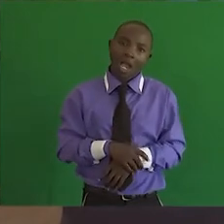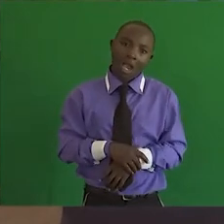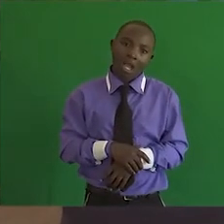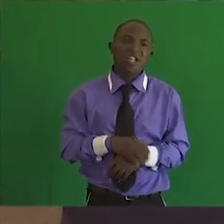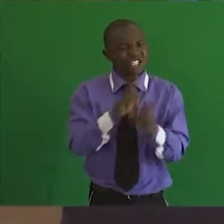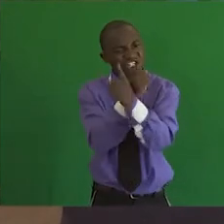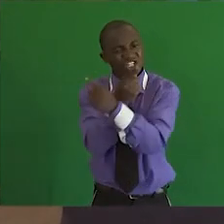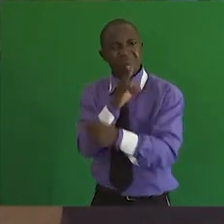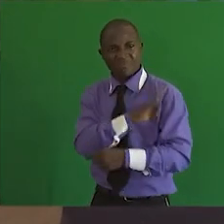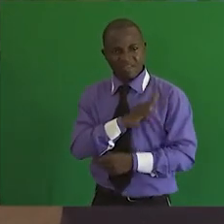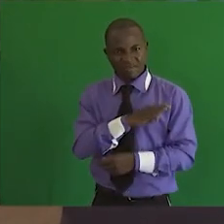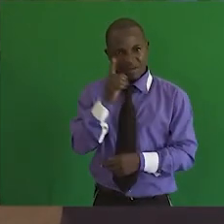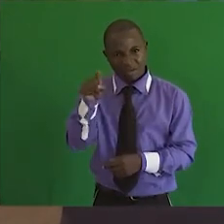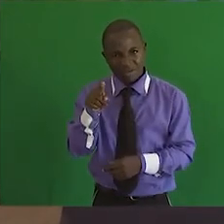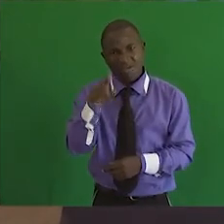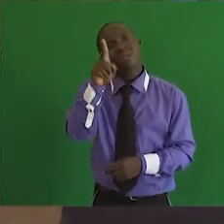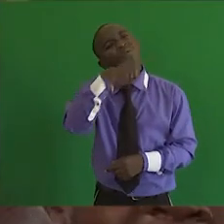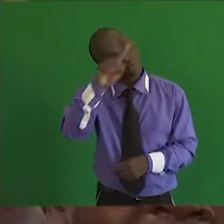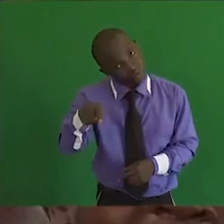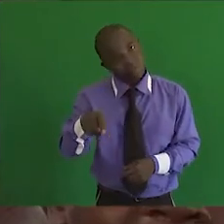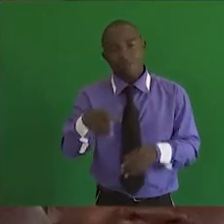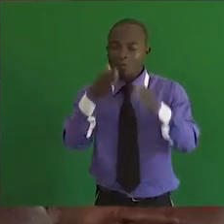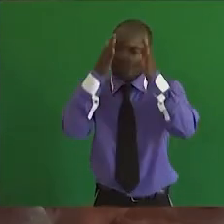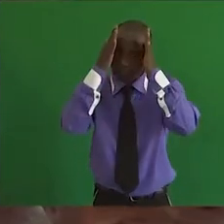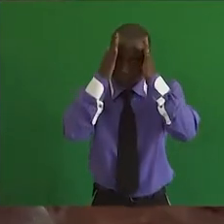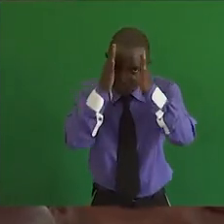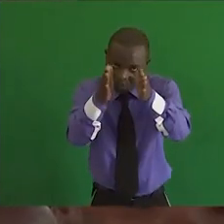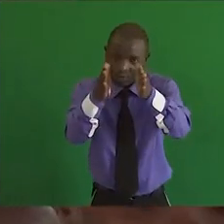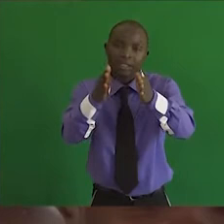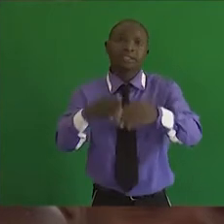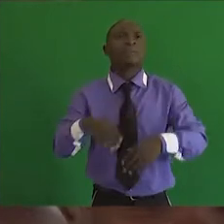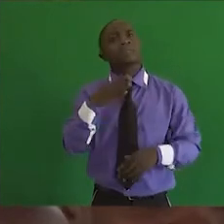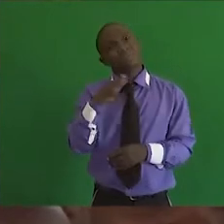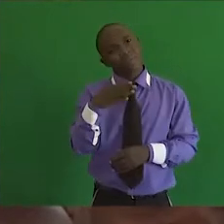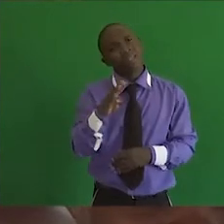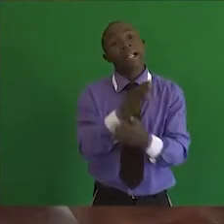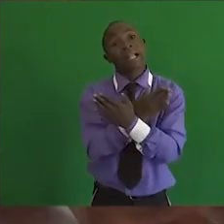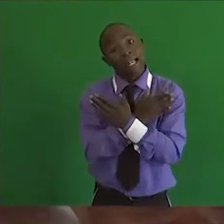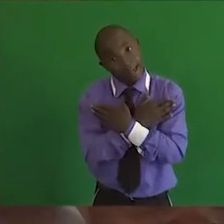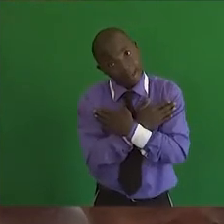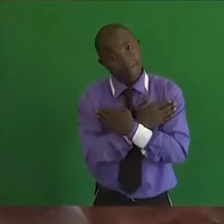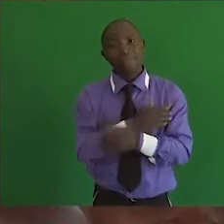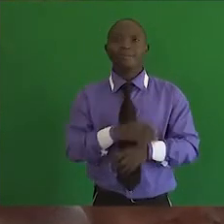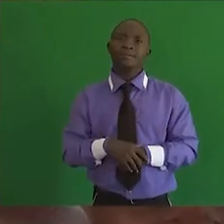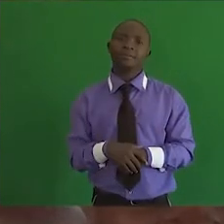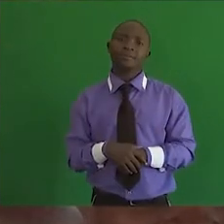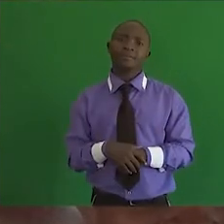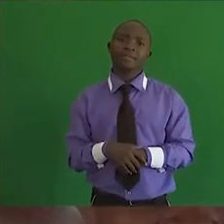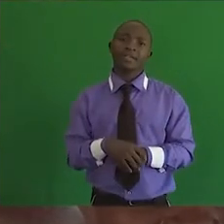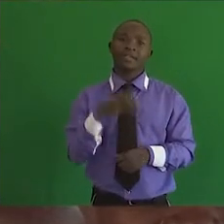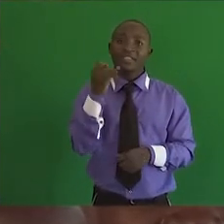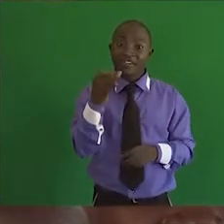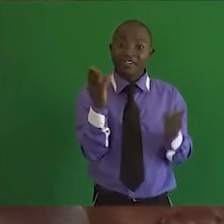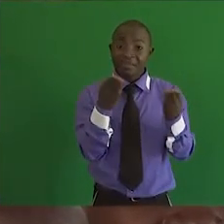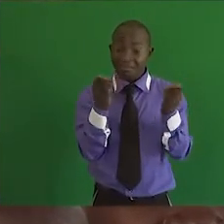rwaipachena ateza rangu ambosumuka vai ndiri kuti inini kusakuwirana kwemuroora na